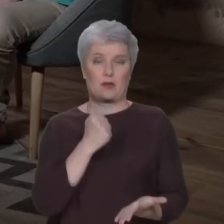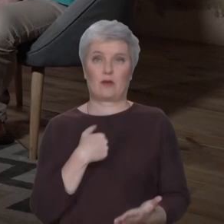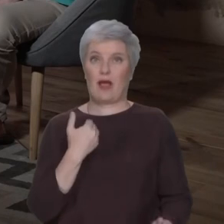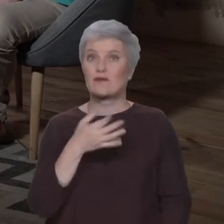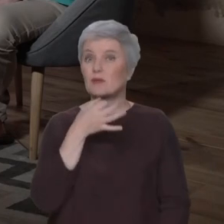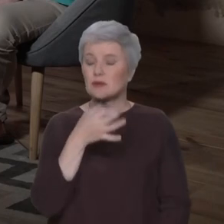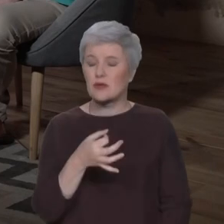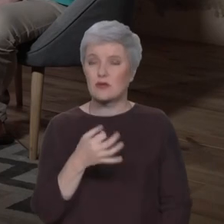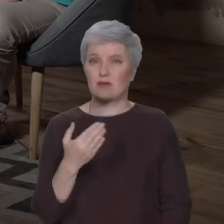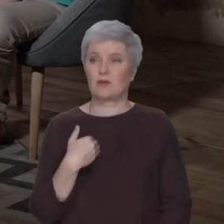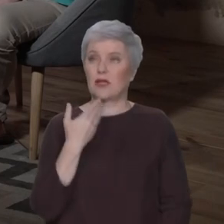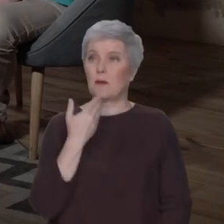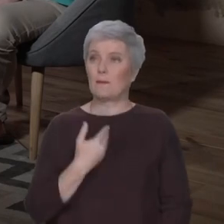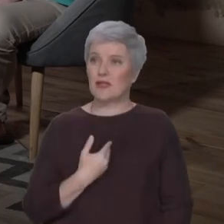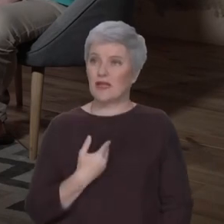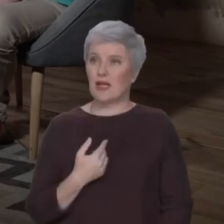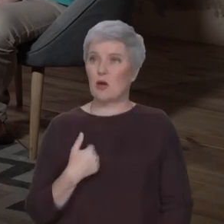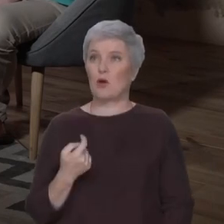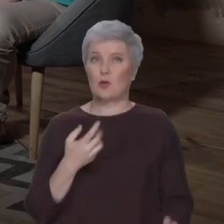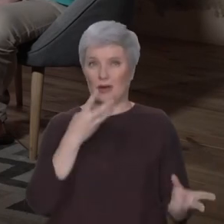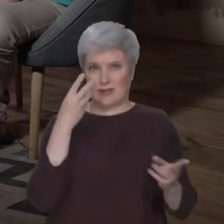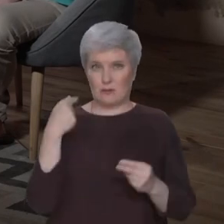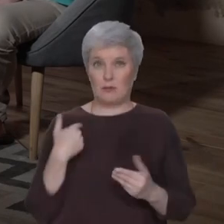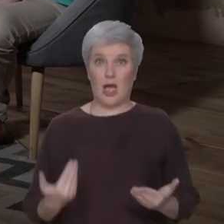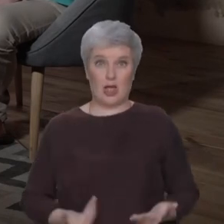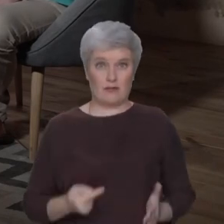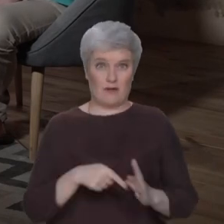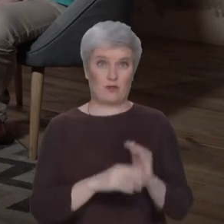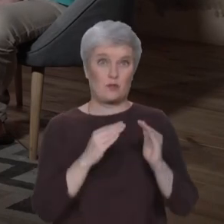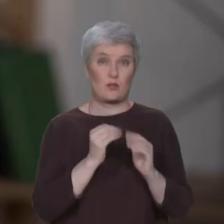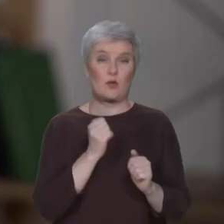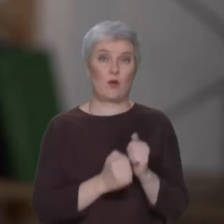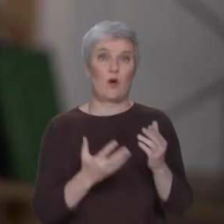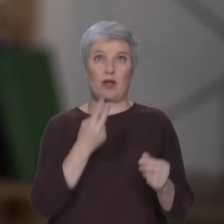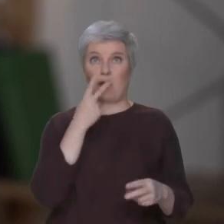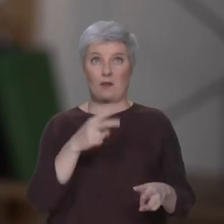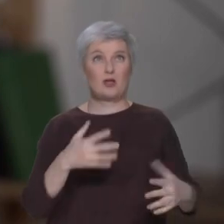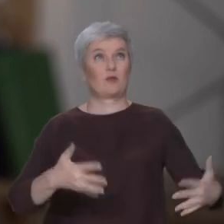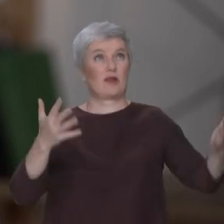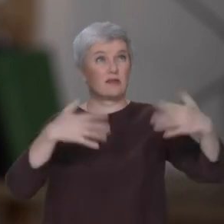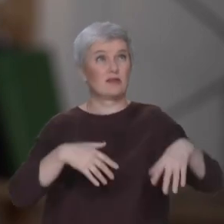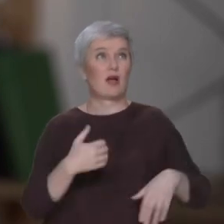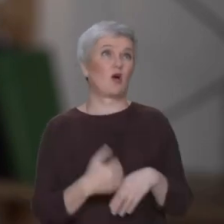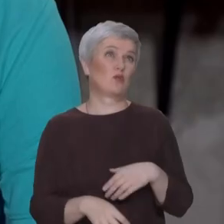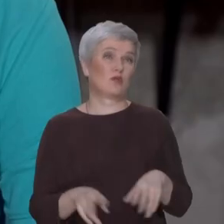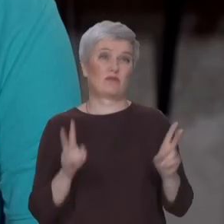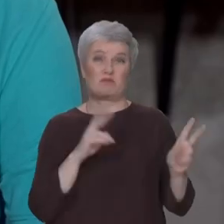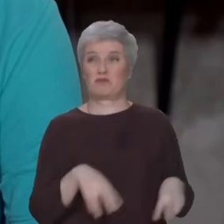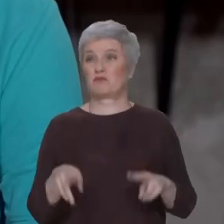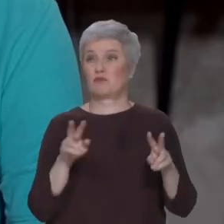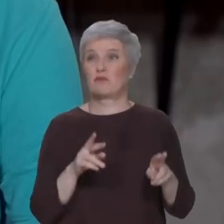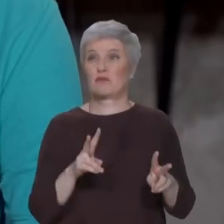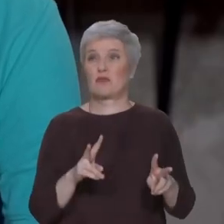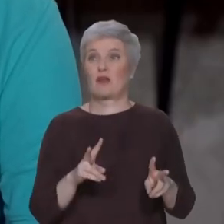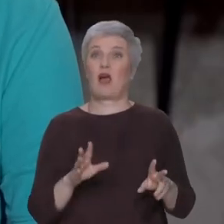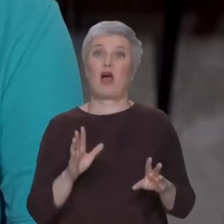скажу, що от ви зараз мене питаєте, ми вже трошки про це забули, хоча ми живемо в будинку, ми кожен день бачимо цю стіну, але вже якось сприймається як те,